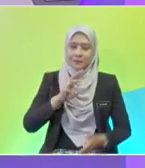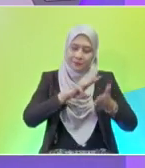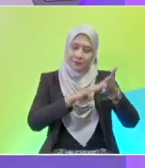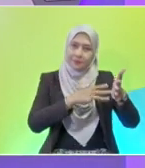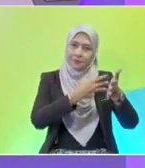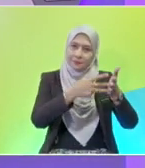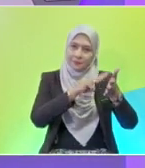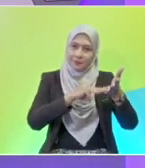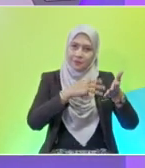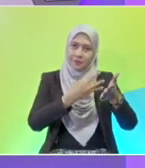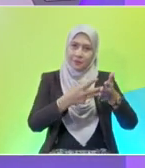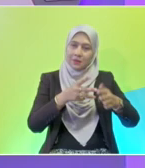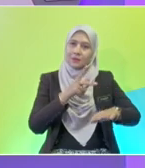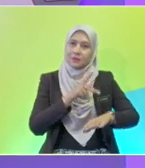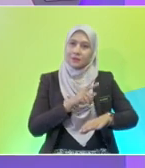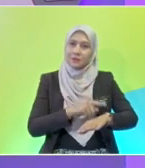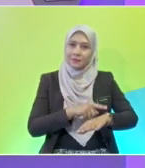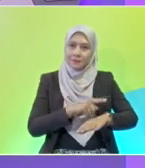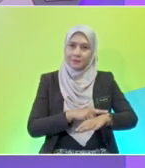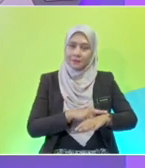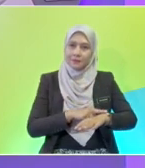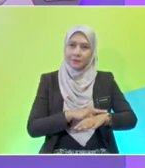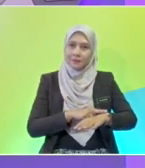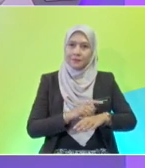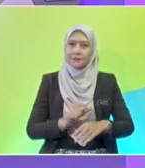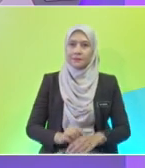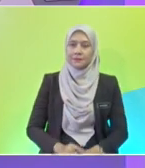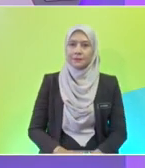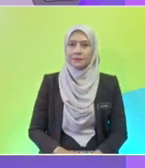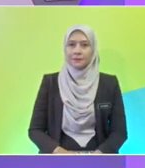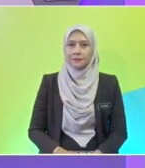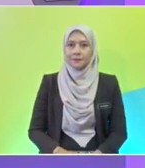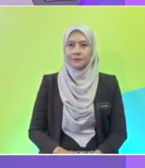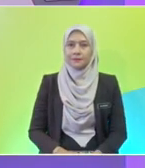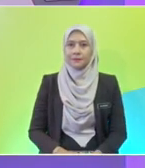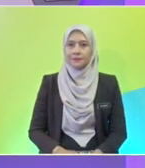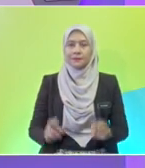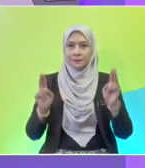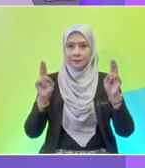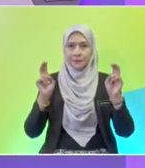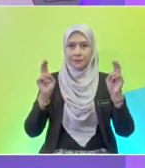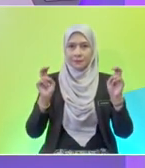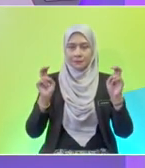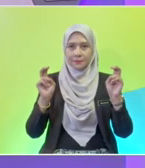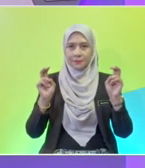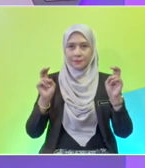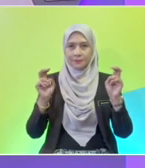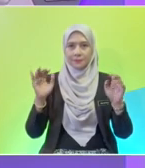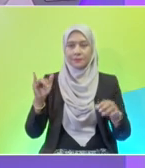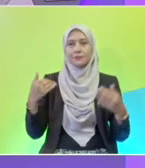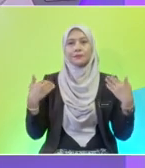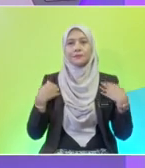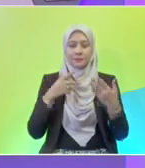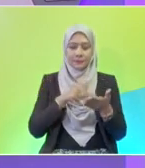ayun-ayun tadi atau item-item atau unsur itu seterusnya tajuk tajuk yang ada penyiraan kalau kita